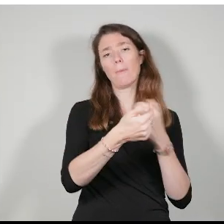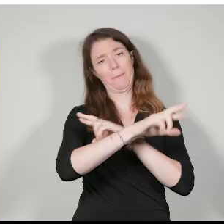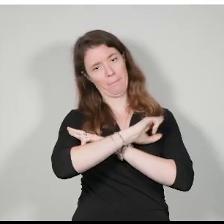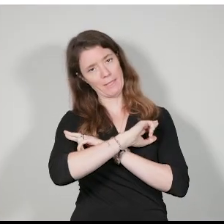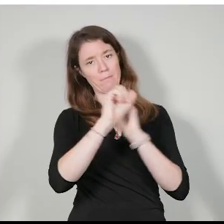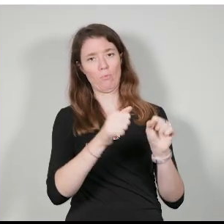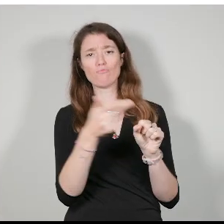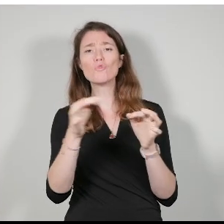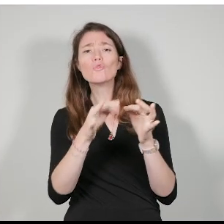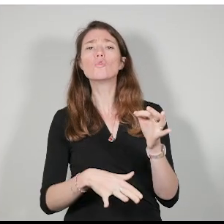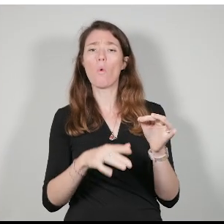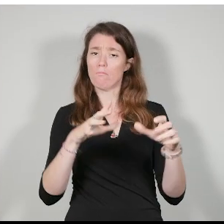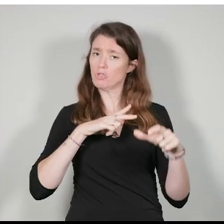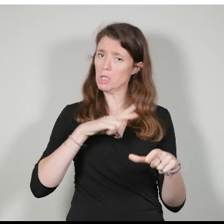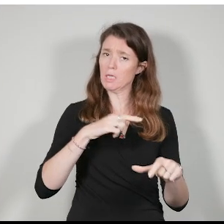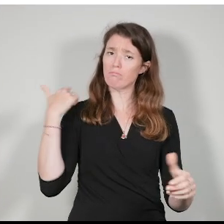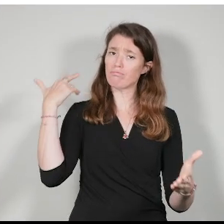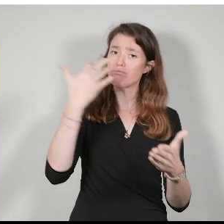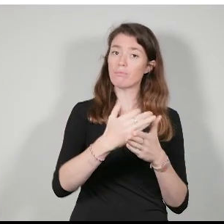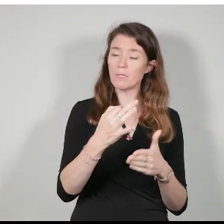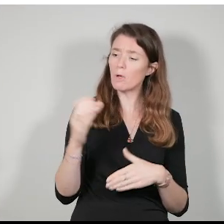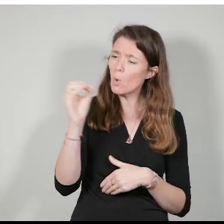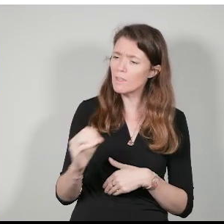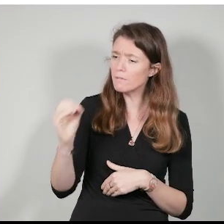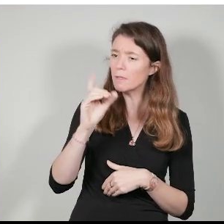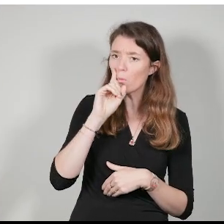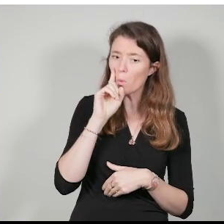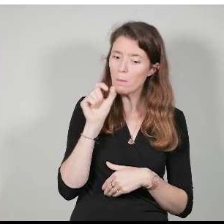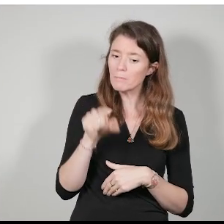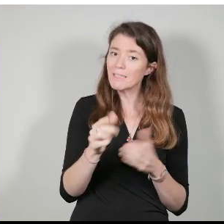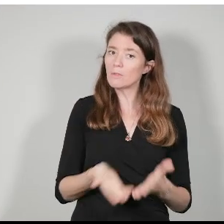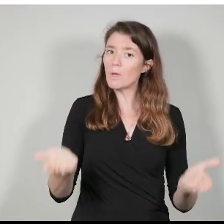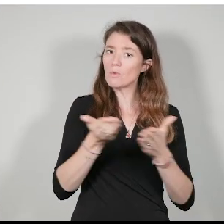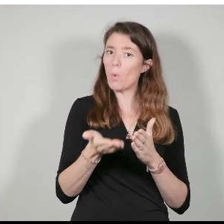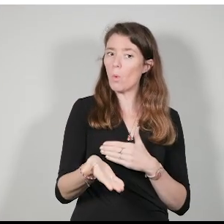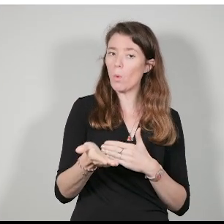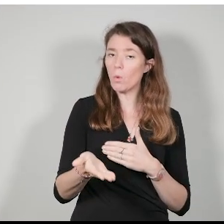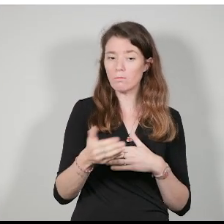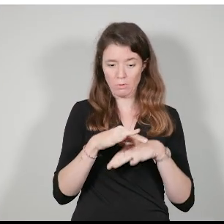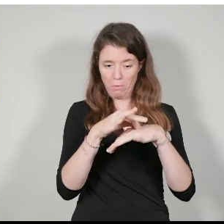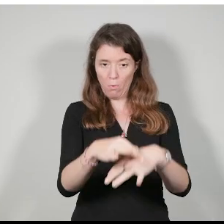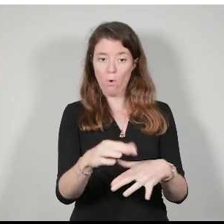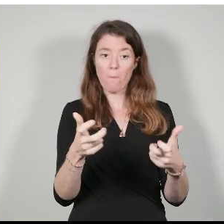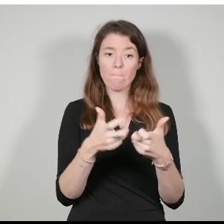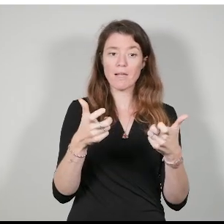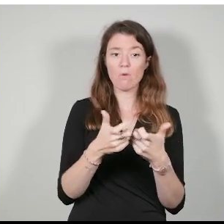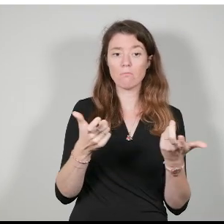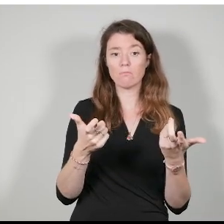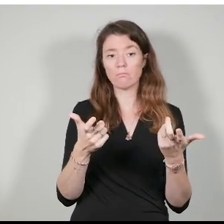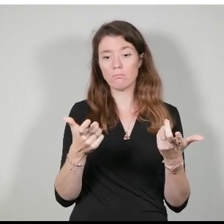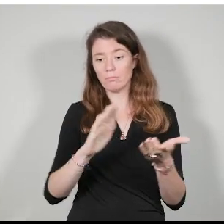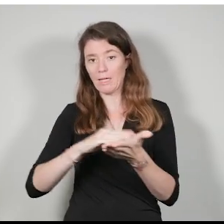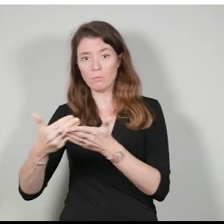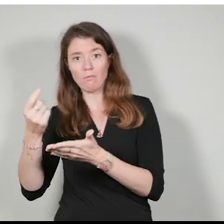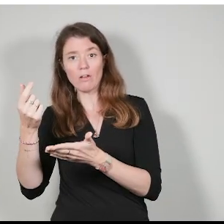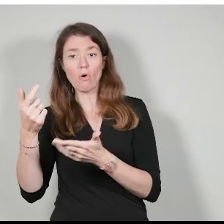et depuis longtemps. Olivier, qu'est-ce qui fait qu'aujourd'hui ces situations d'accompagnement, notamment la monétarisation que vous avez